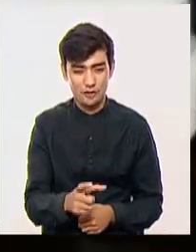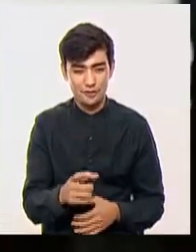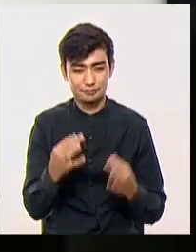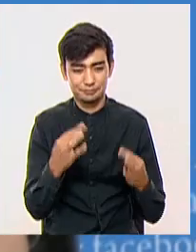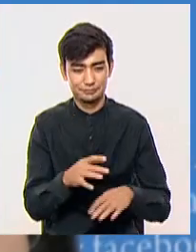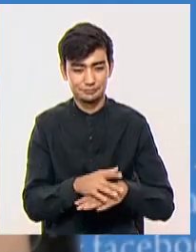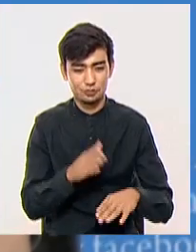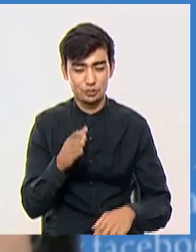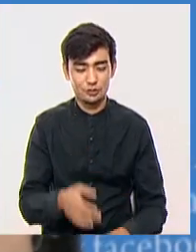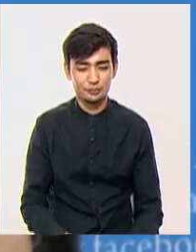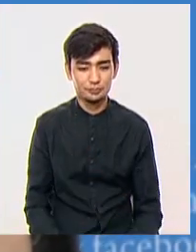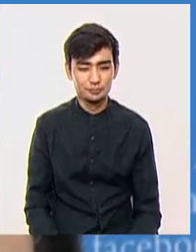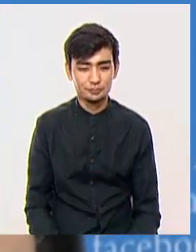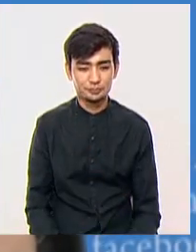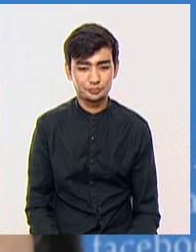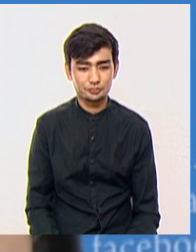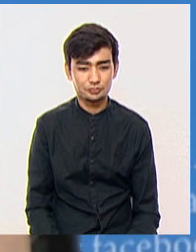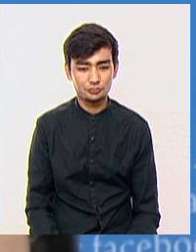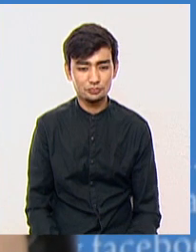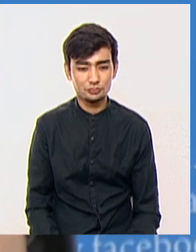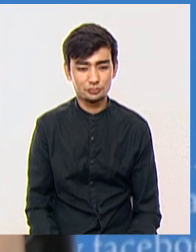рақымшылыққа ілінді? Басым бөлігі олар